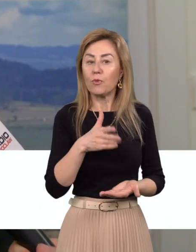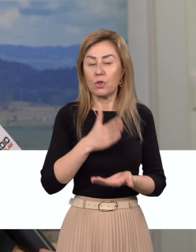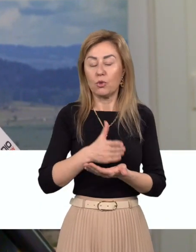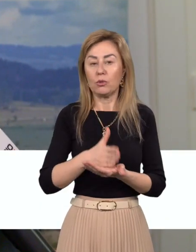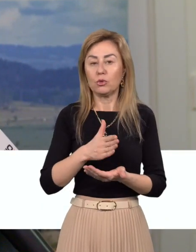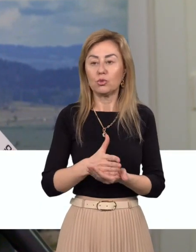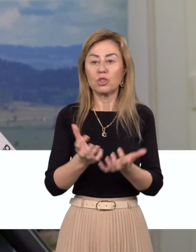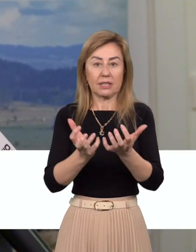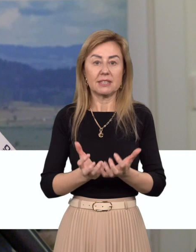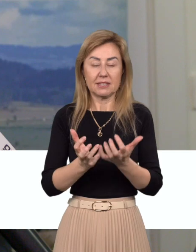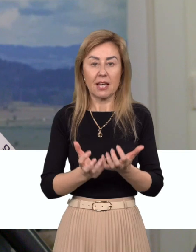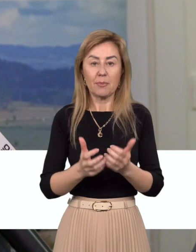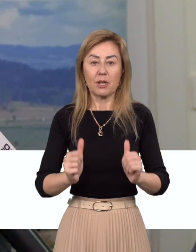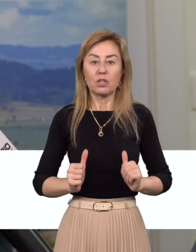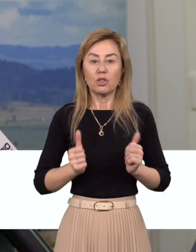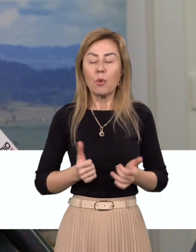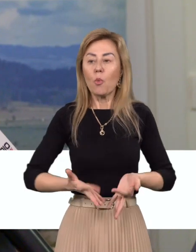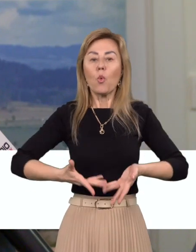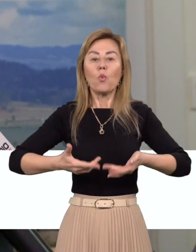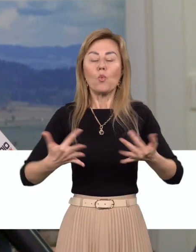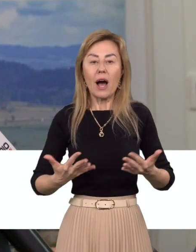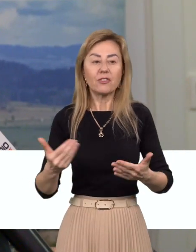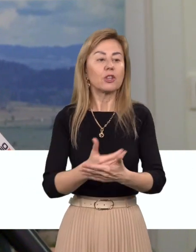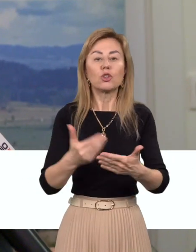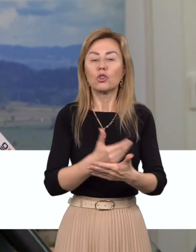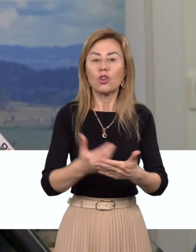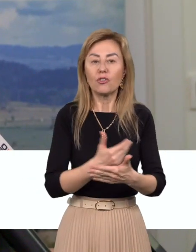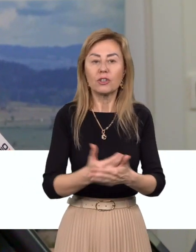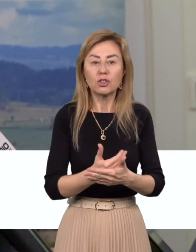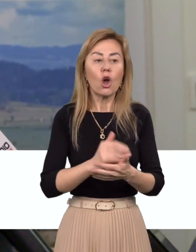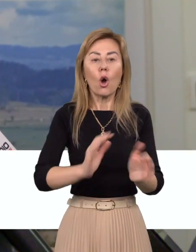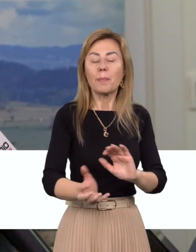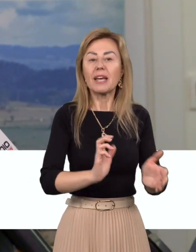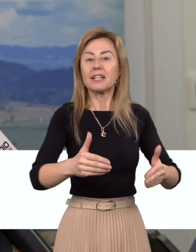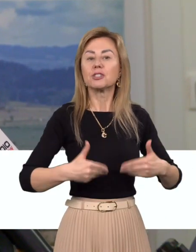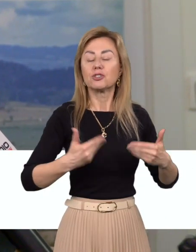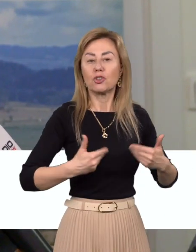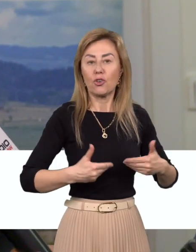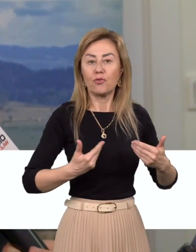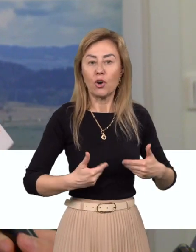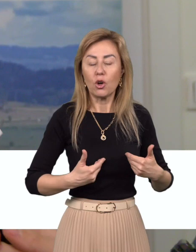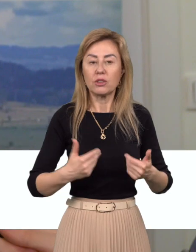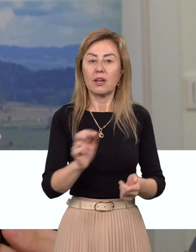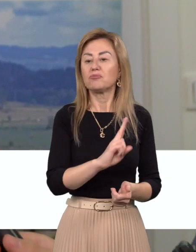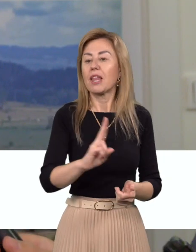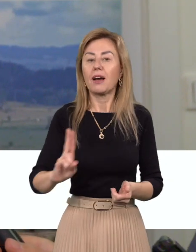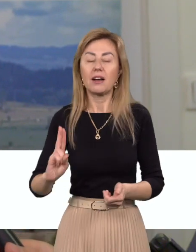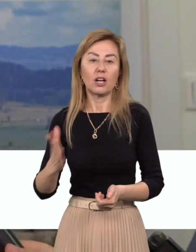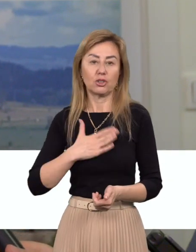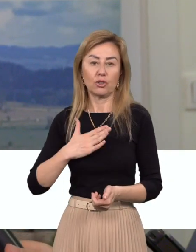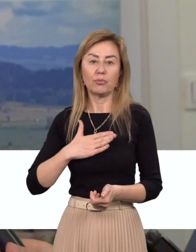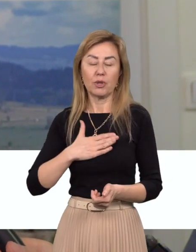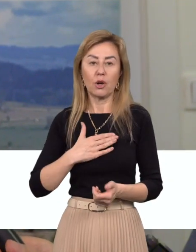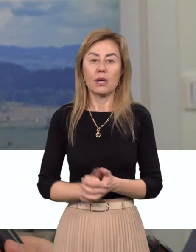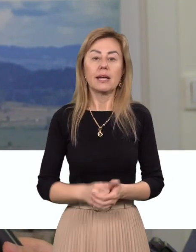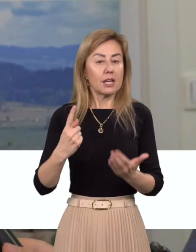nam na tym, żeby ta dostępność do nowoczesnej służby zdrowia, dobrej służby zdrowia była